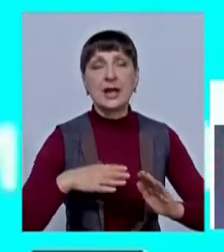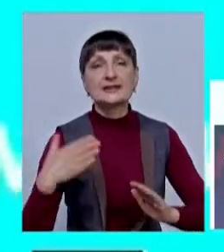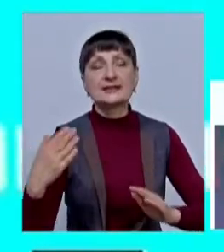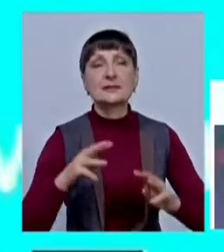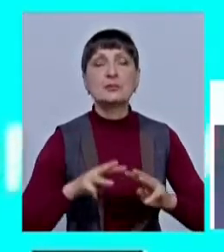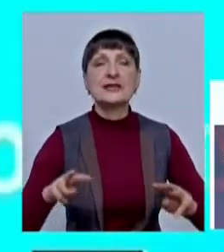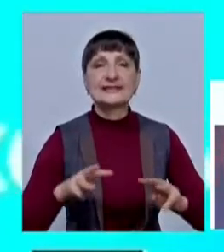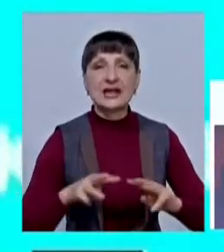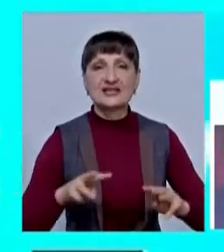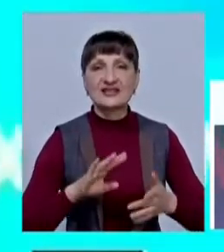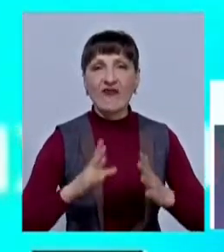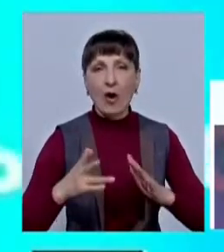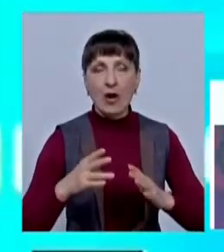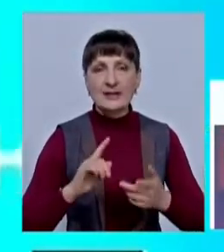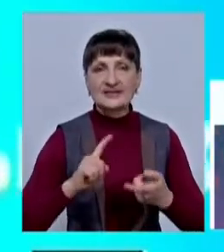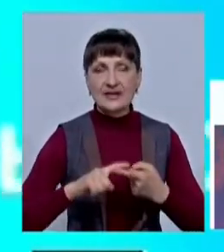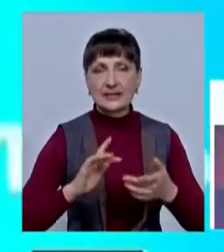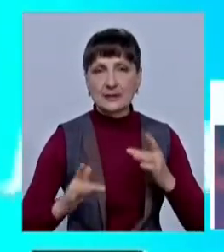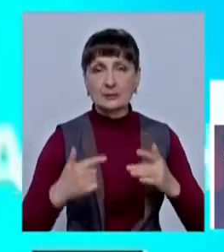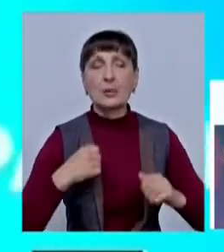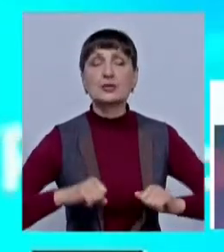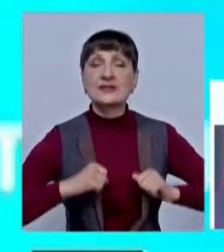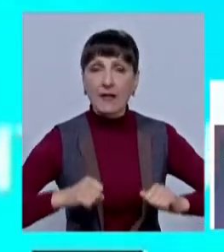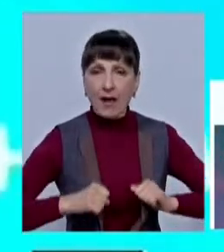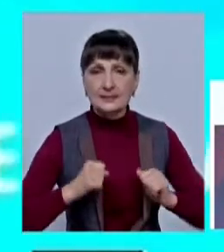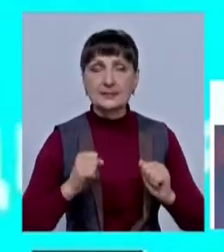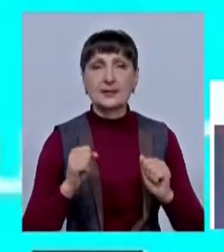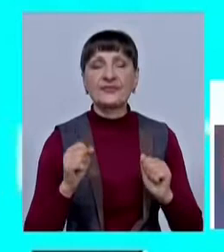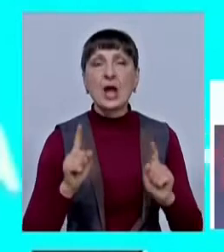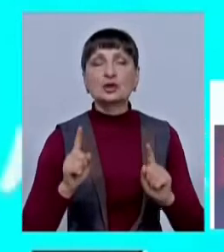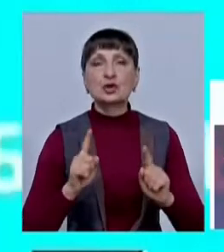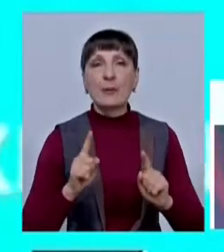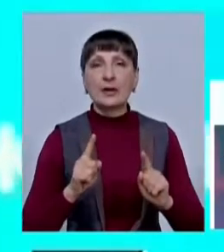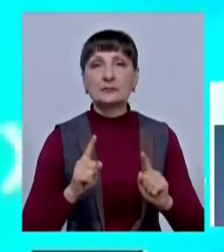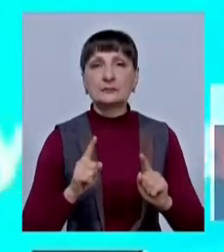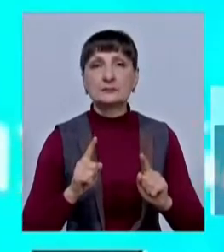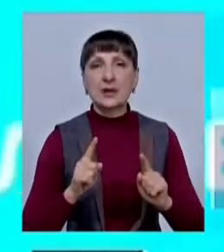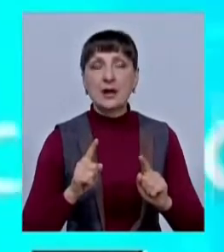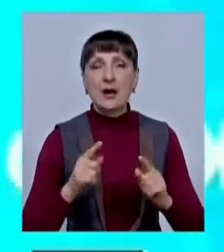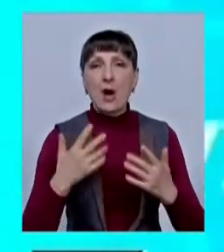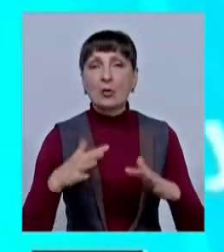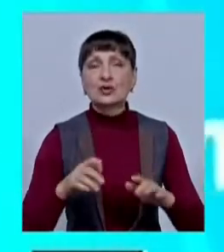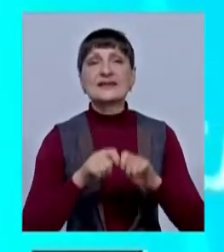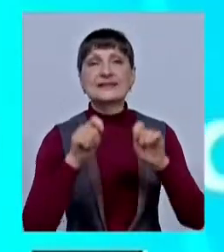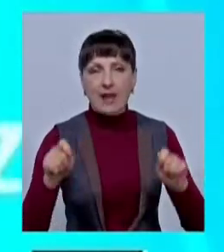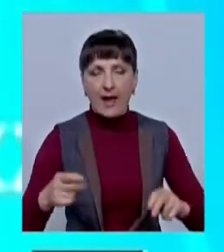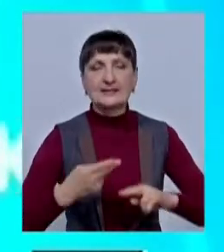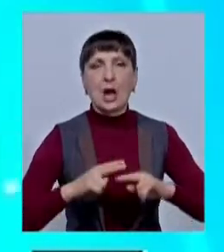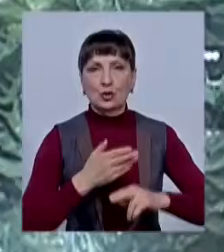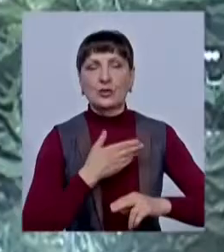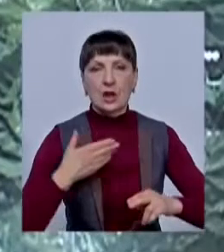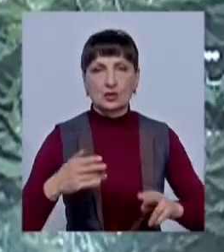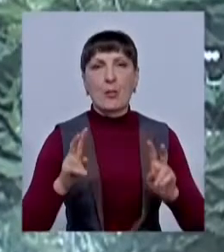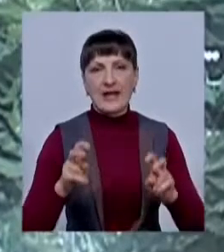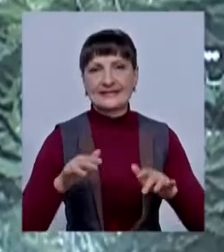Министерства цифровизации, и мы будем стараться, чтобы не уже сдать эту нашу высокую